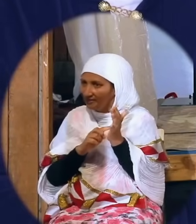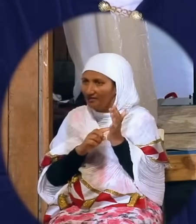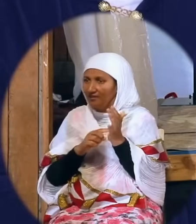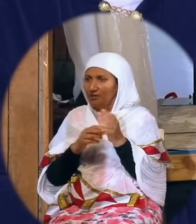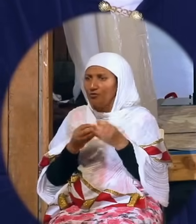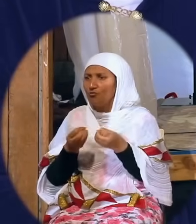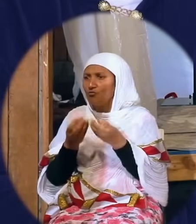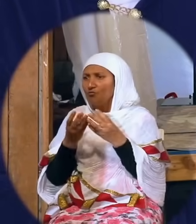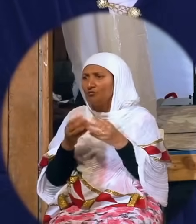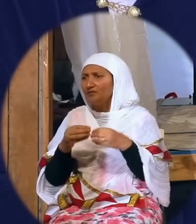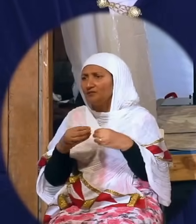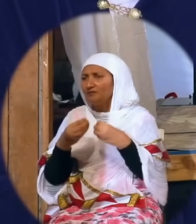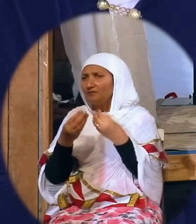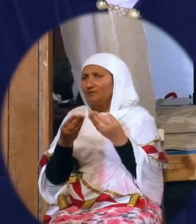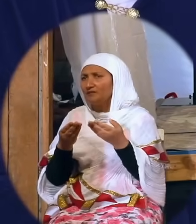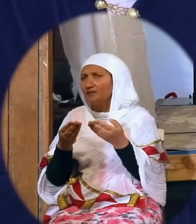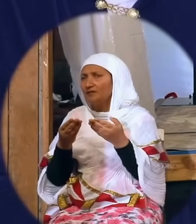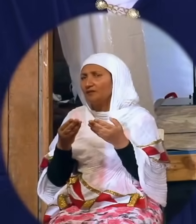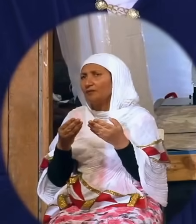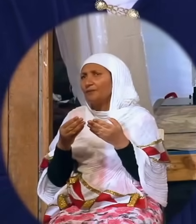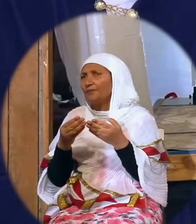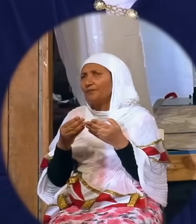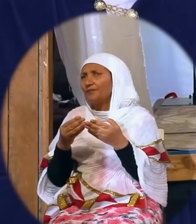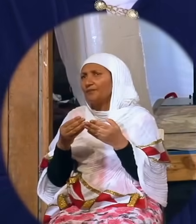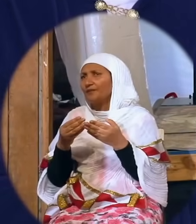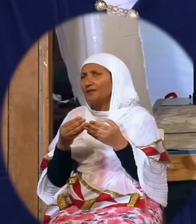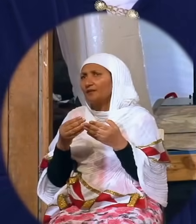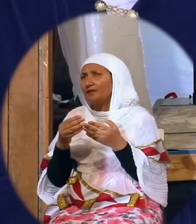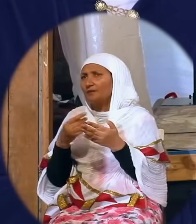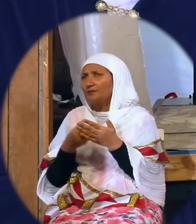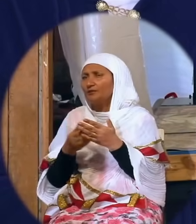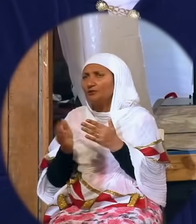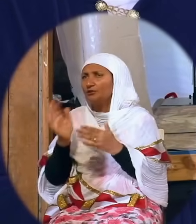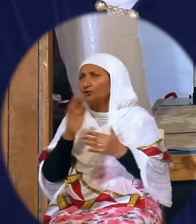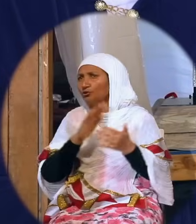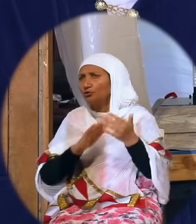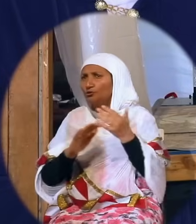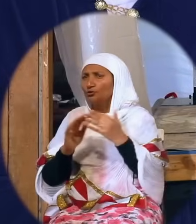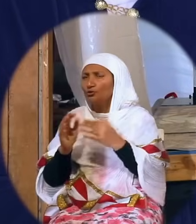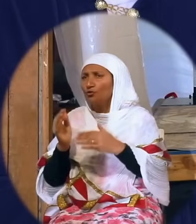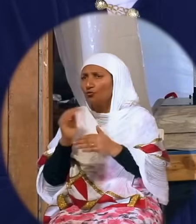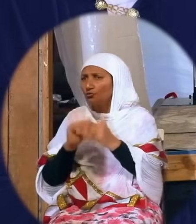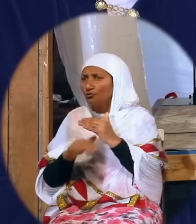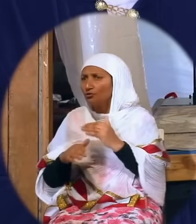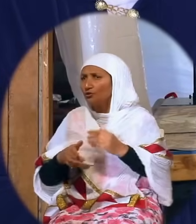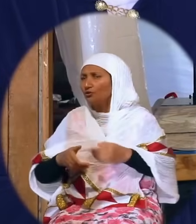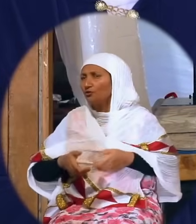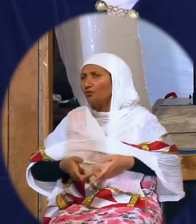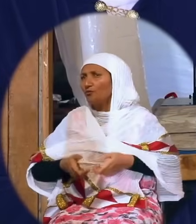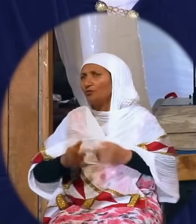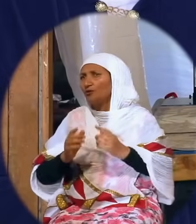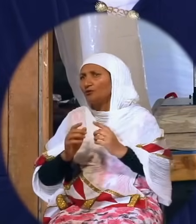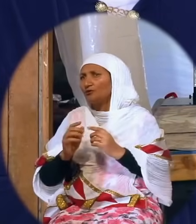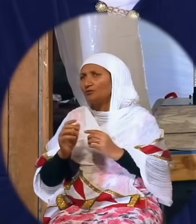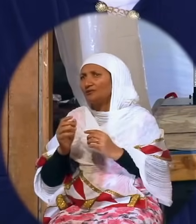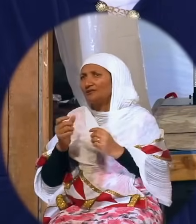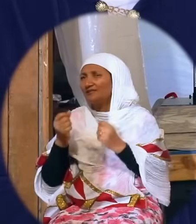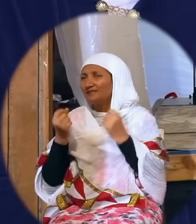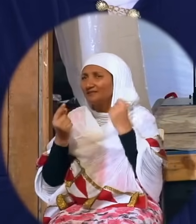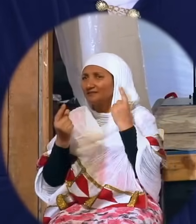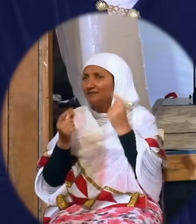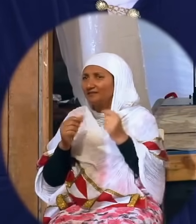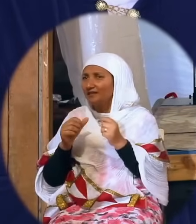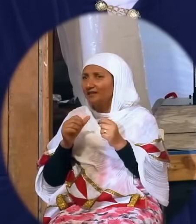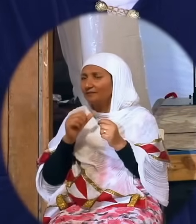ቀረጻ የልጆች አስተዳደግ ችግር ነው ያለው። በዚያ ችግር ውስጥ አበሶች ለመኖራቸው ምንም ጥርጥር የለው። ለምሳሌ አሁን ብዙ ወላጆች እዚህ